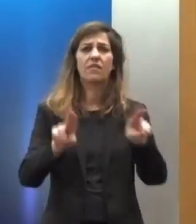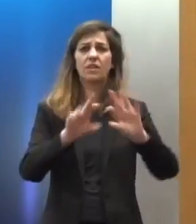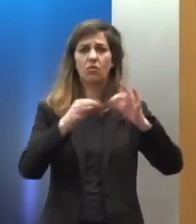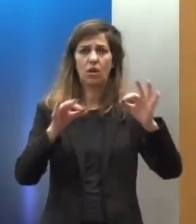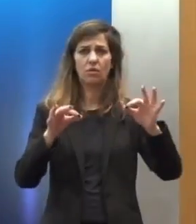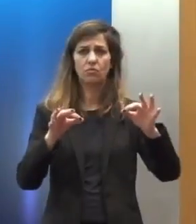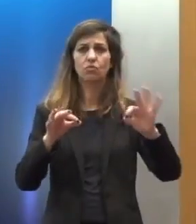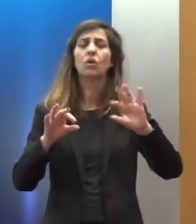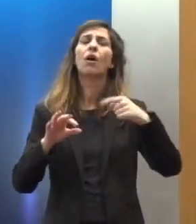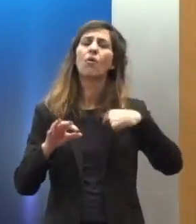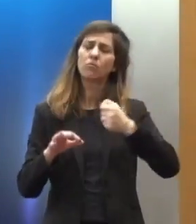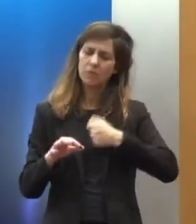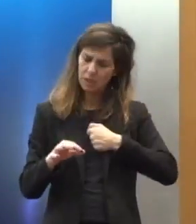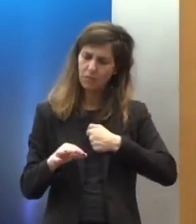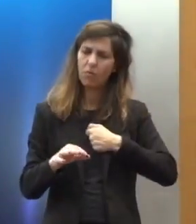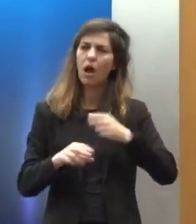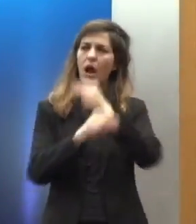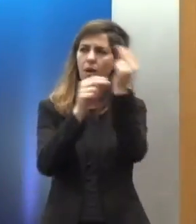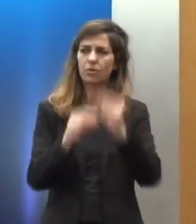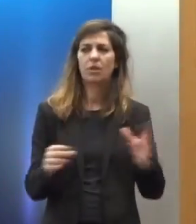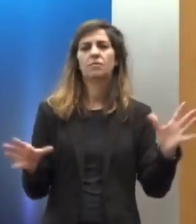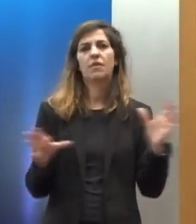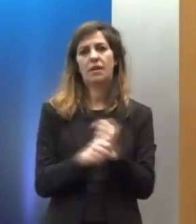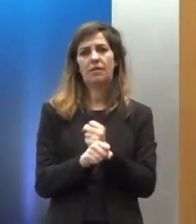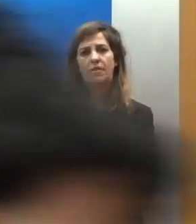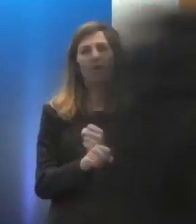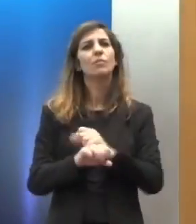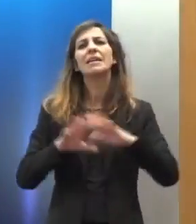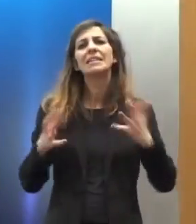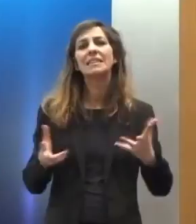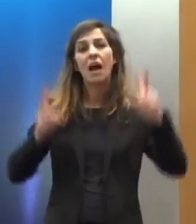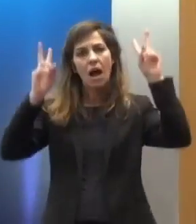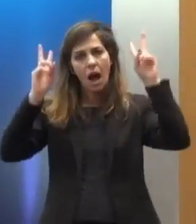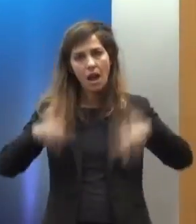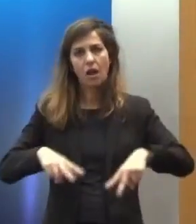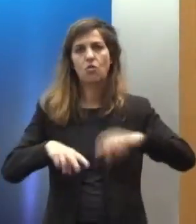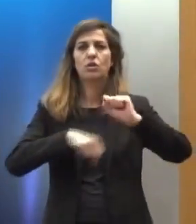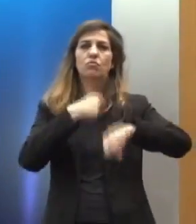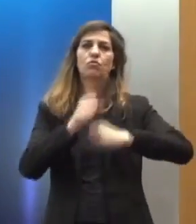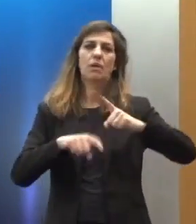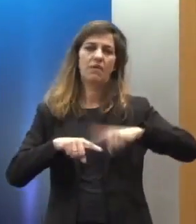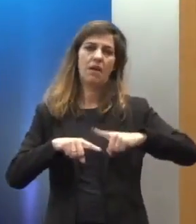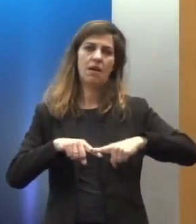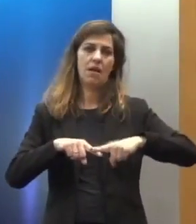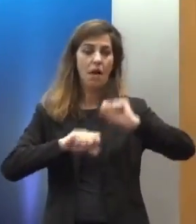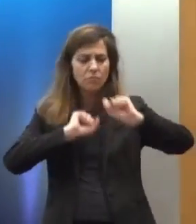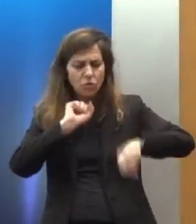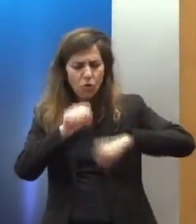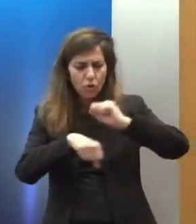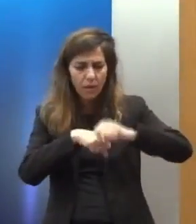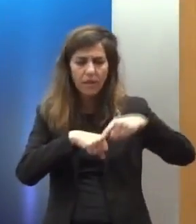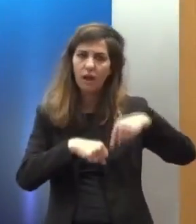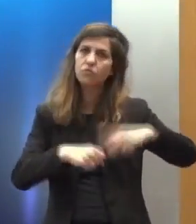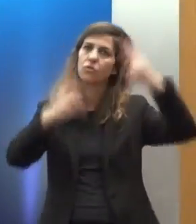αποτέλεσμα το οποίο όλοι προσδοκούμε. Αναγνώριση δηλαδή των προσπαθειών που κάνει η χώρα μας στον τομέα των